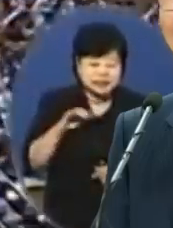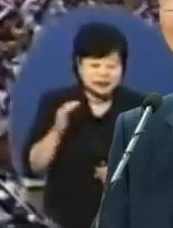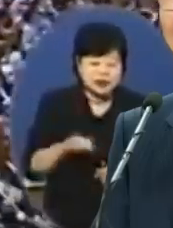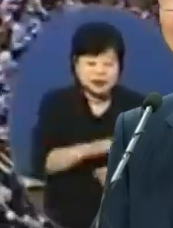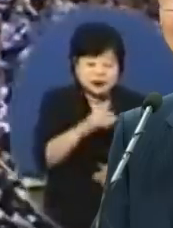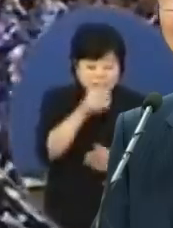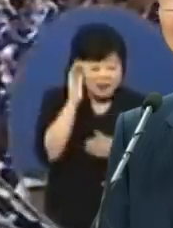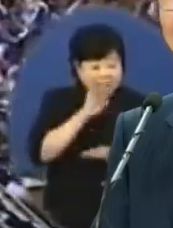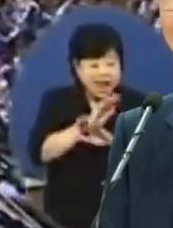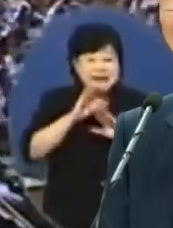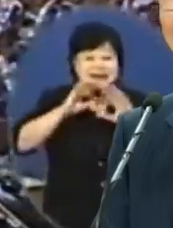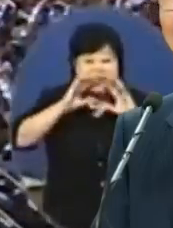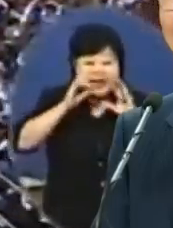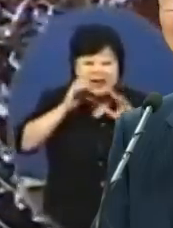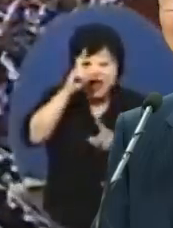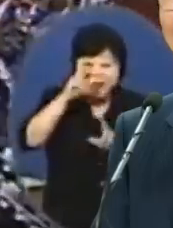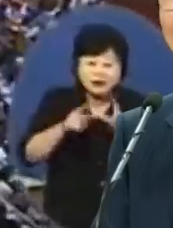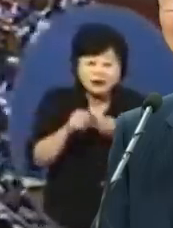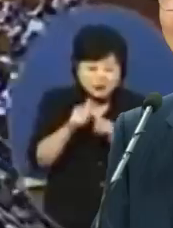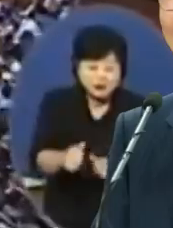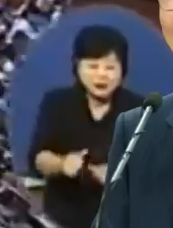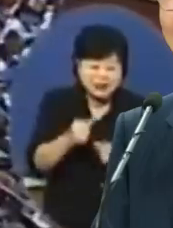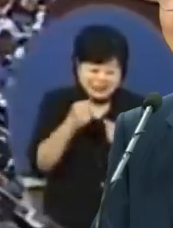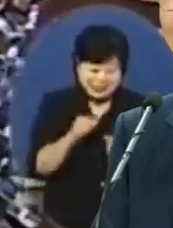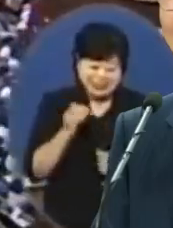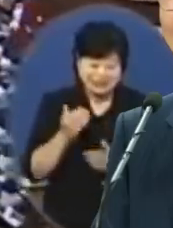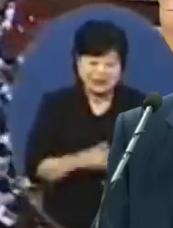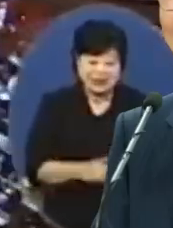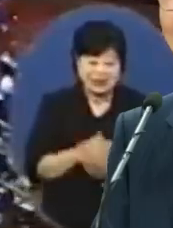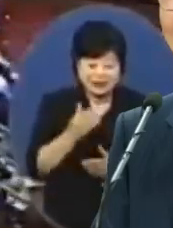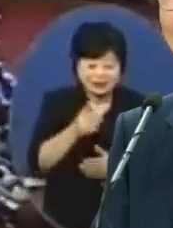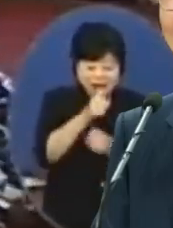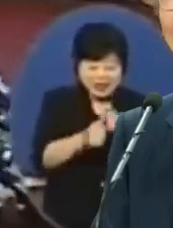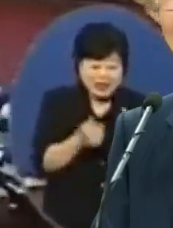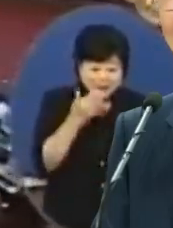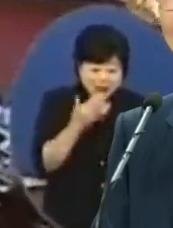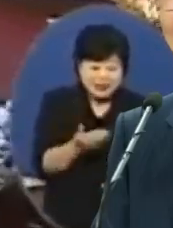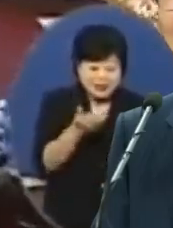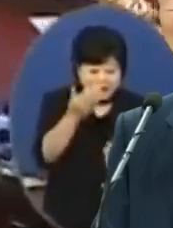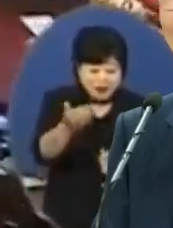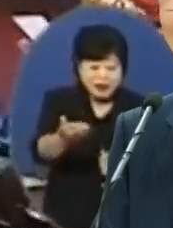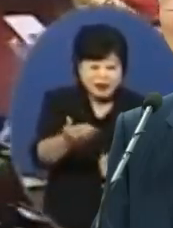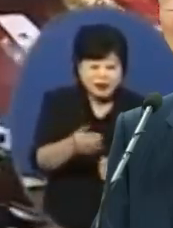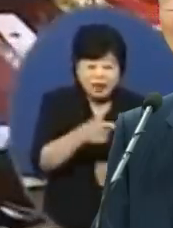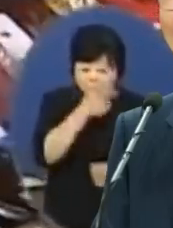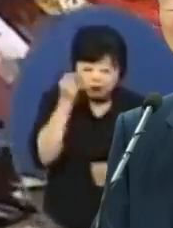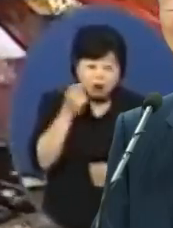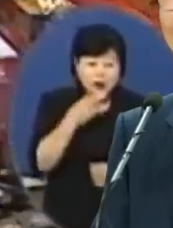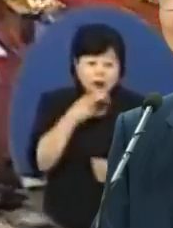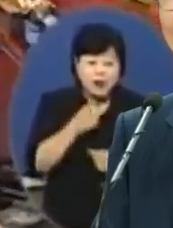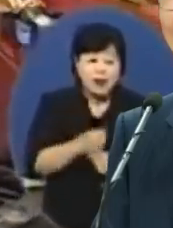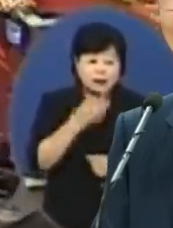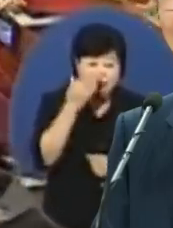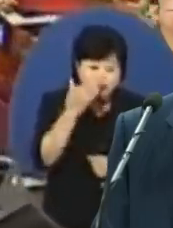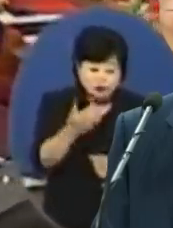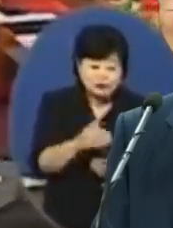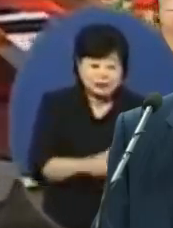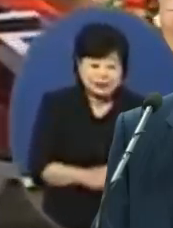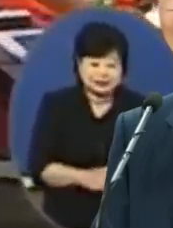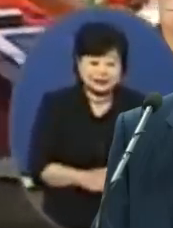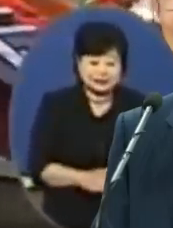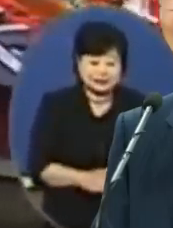우리들은 하늘나라의 모습을 쫓아 살아야 되는 것입니다. 여러분 하나님께서 여러분에게 부족함이 없게 만들어 주신